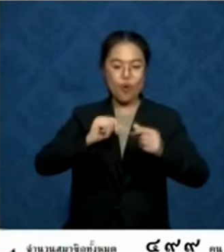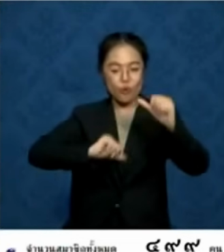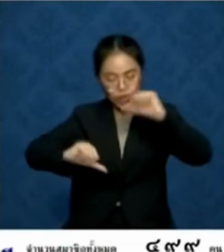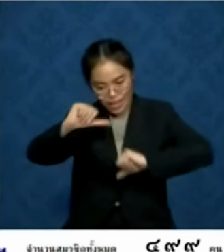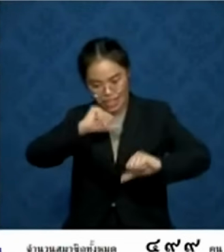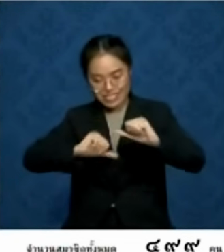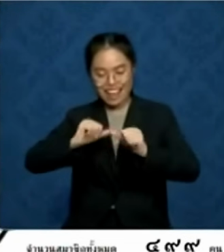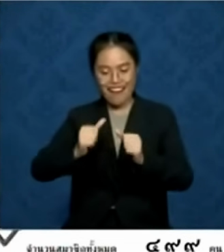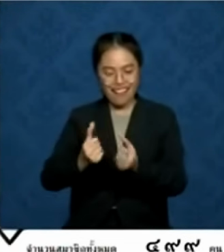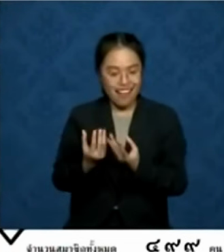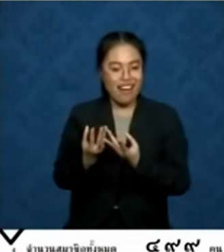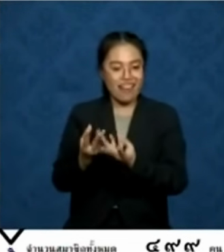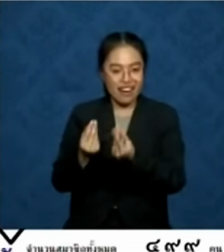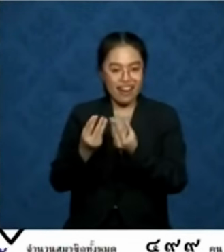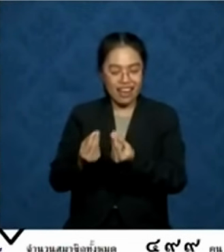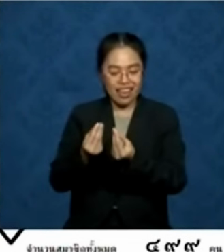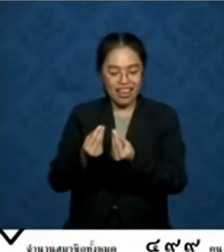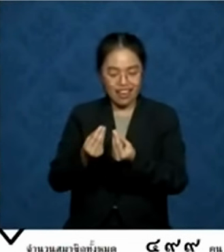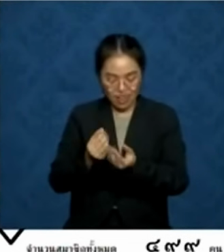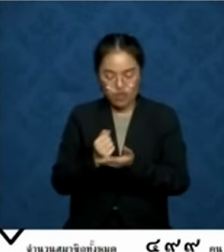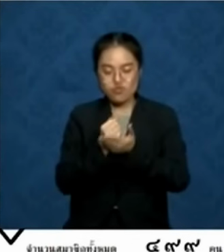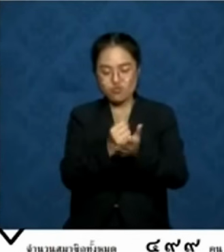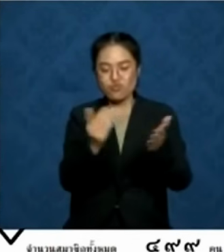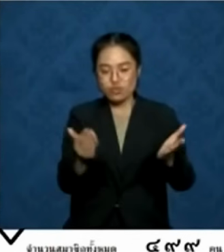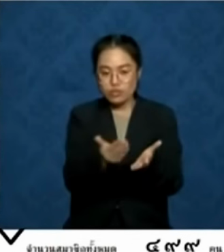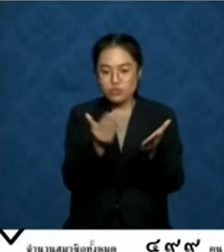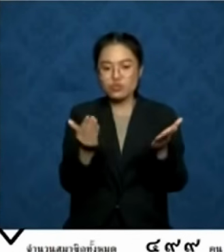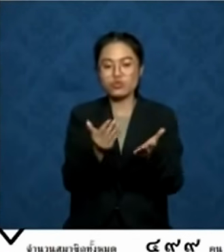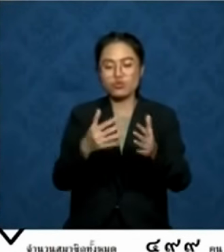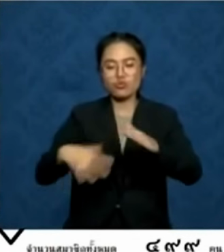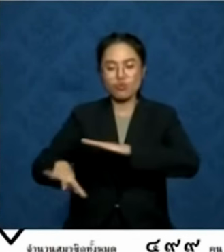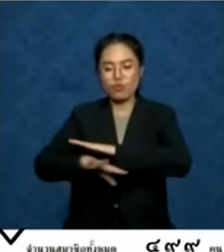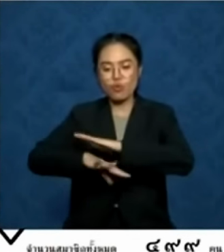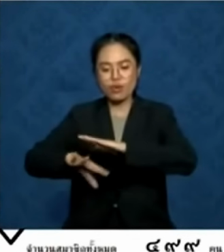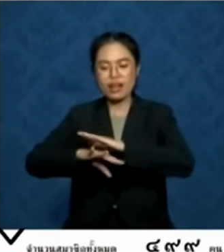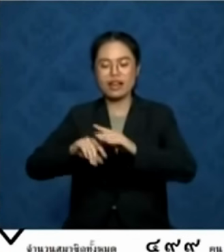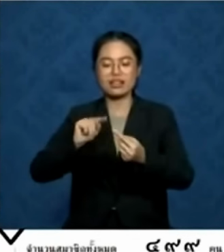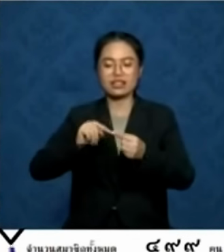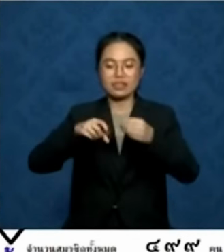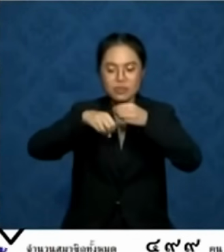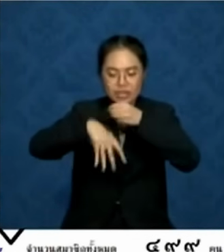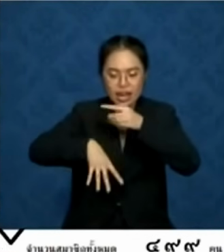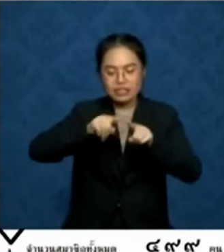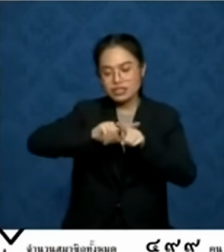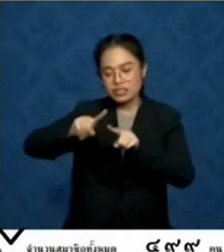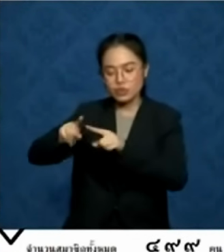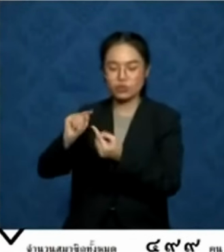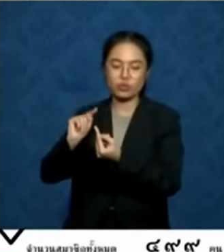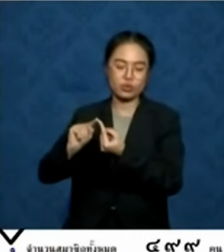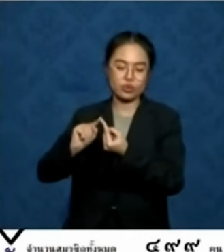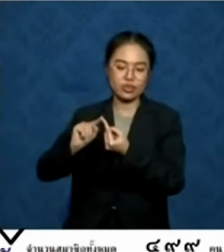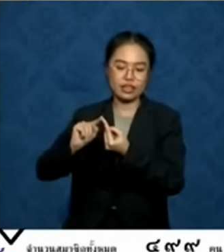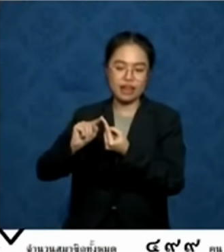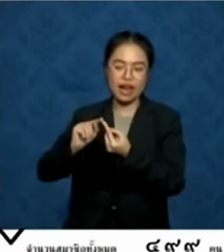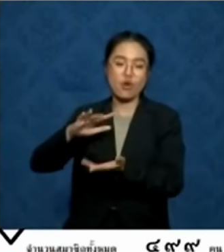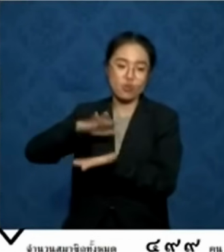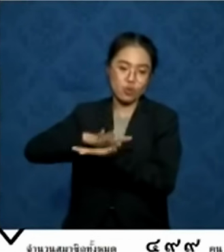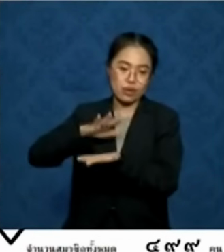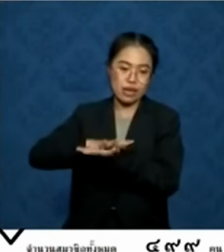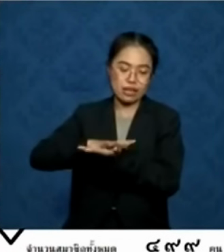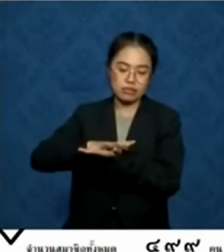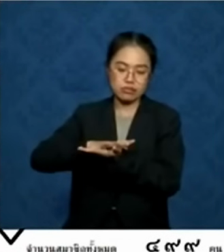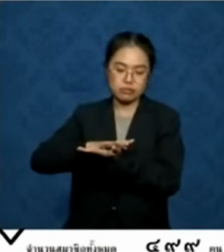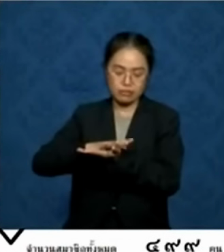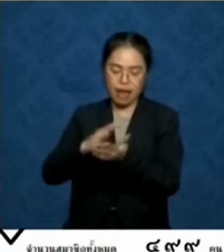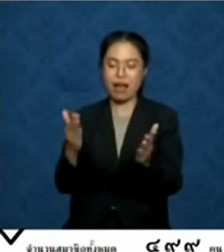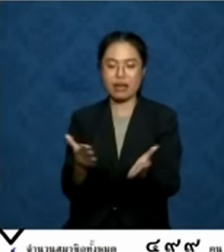คนสนับสนุนโครงสร้างพื้นฐานให้กับสถาบันศึกษาเพื่อพัฒนาเป็นโรงเรียนคุณภาพประจำ